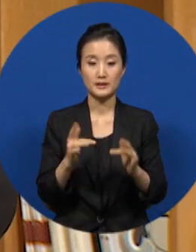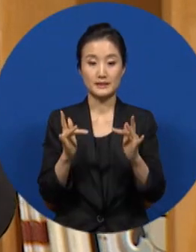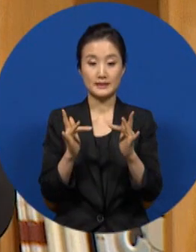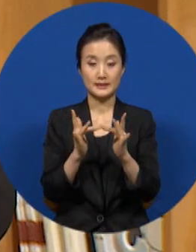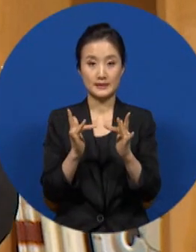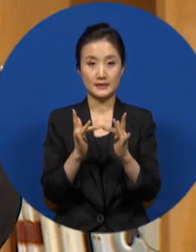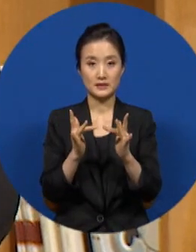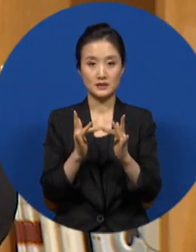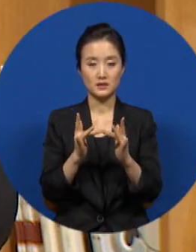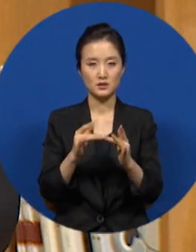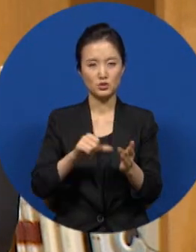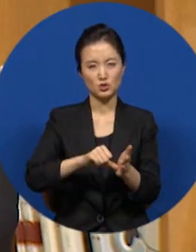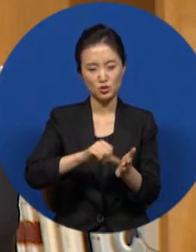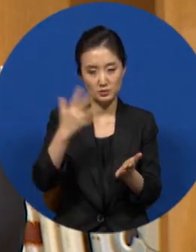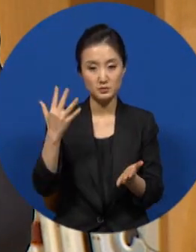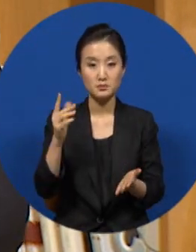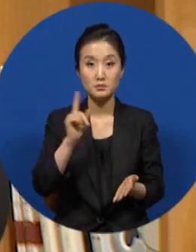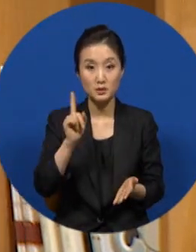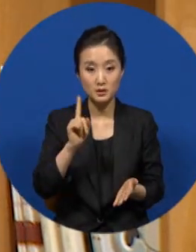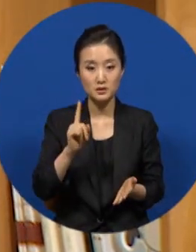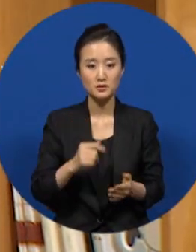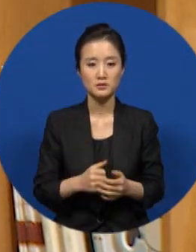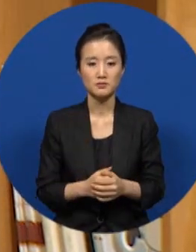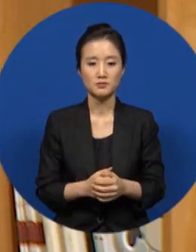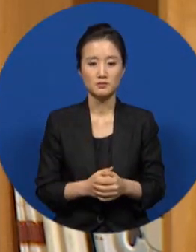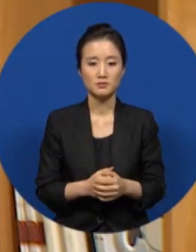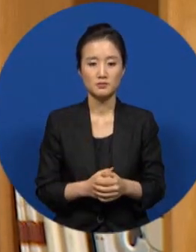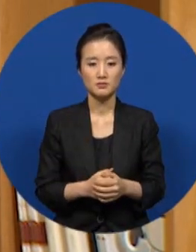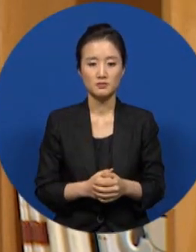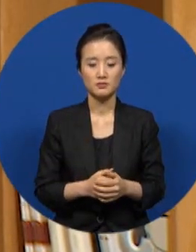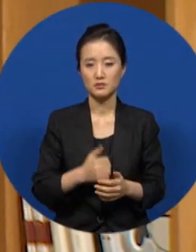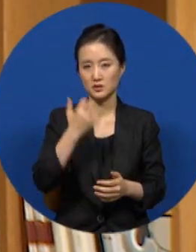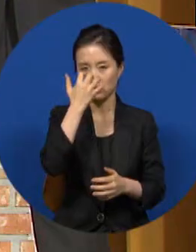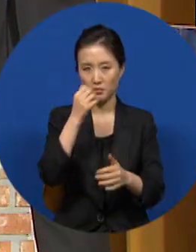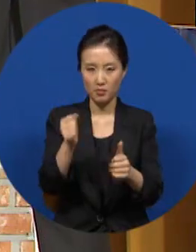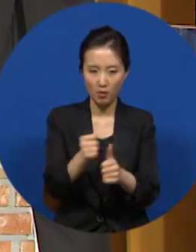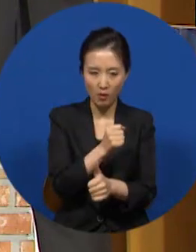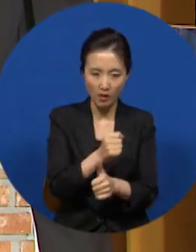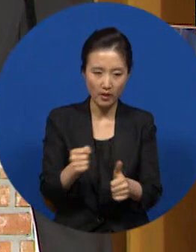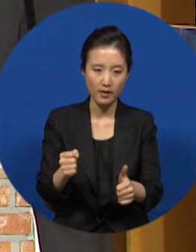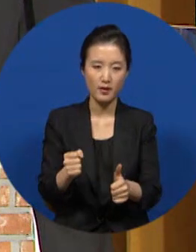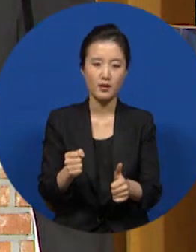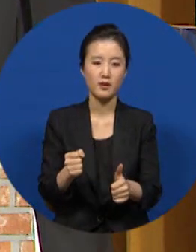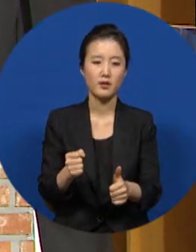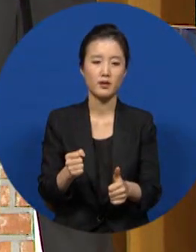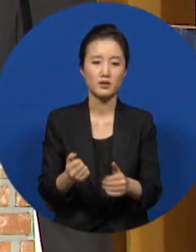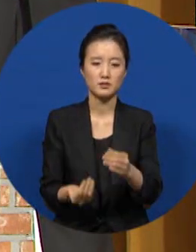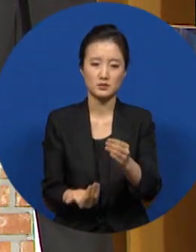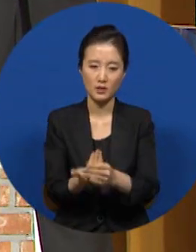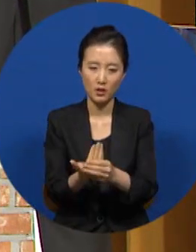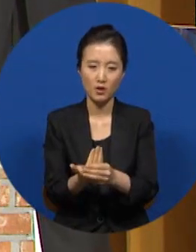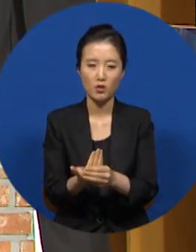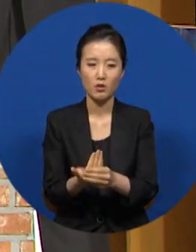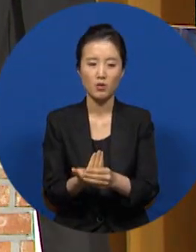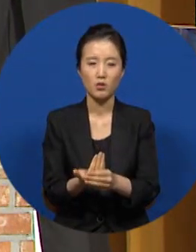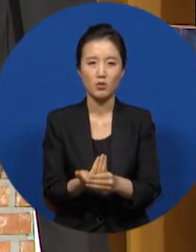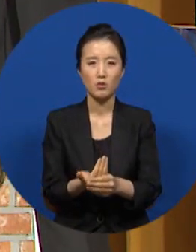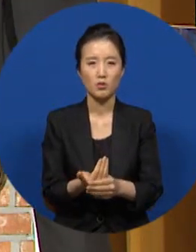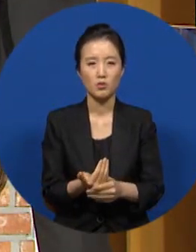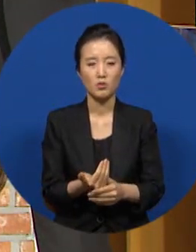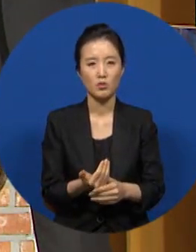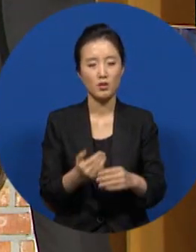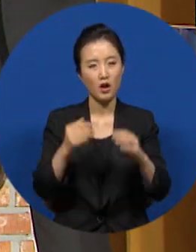달구었던 사건들이 뭐 그 흑산도에 있는 성폭행, 여교사 성폭행 사건이라든지 또 근래 그렇게